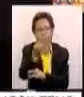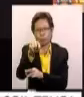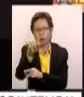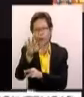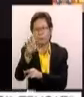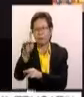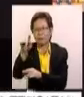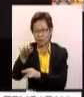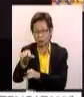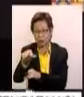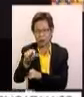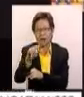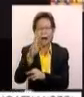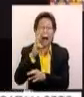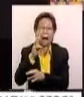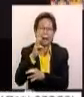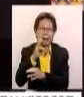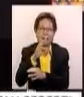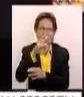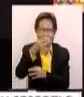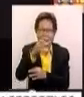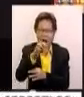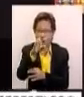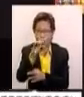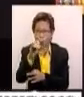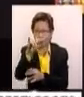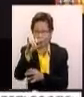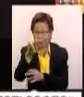22.5 kg cecair disyaki heroin,